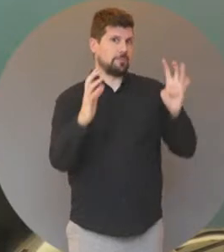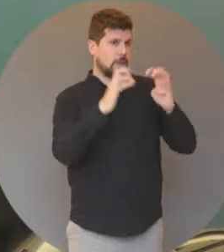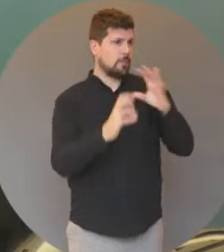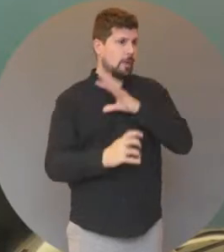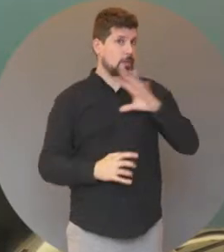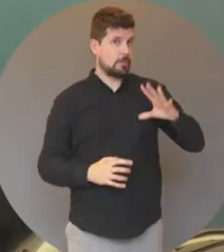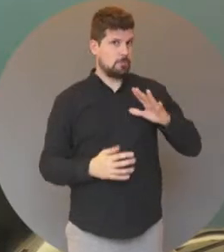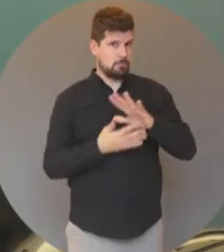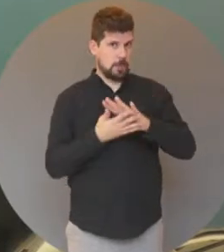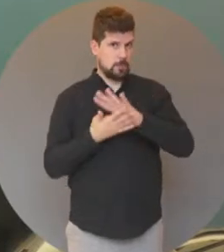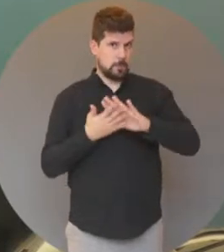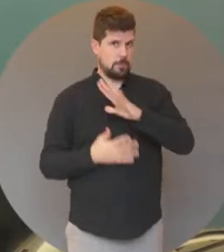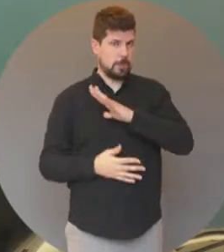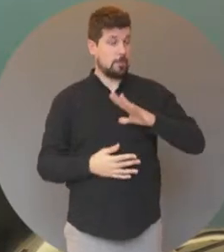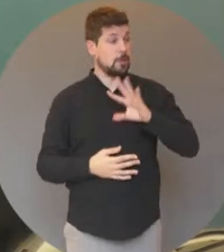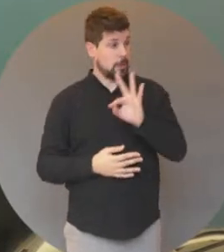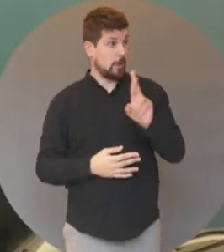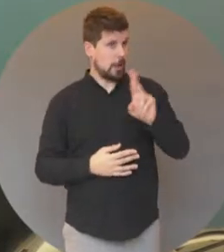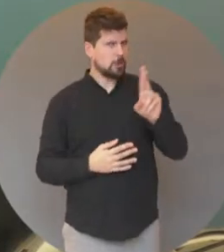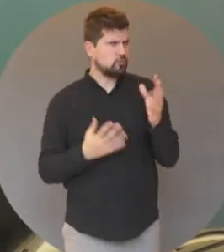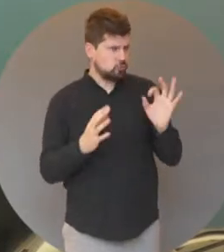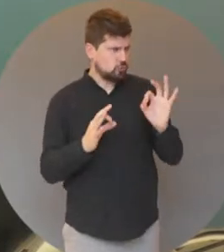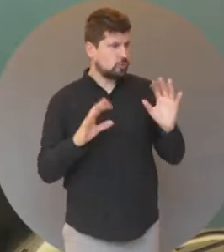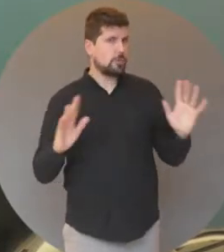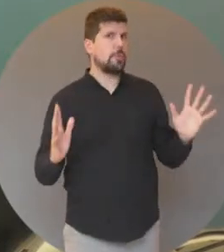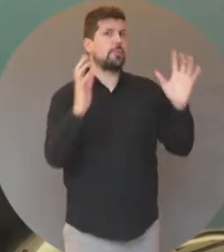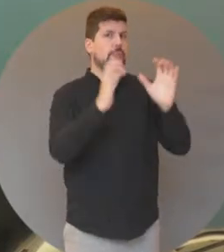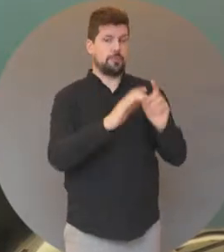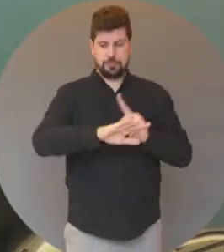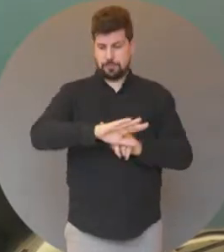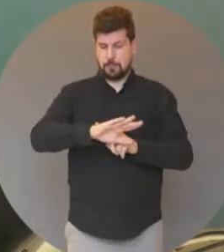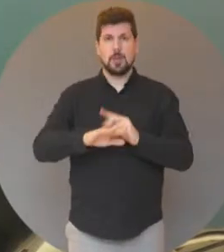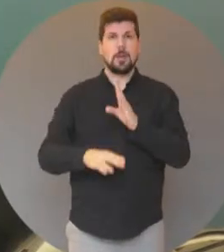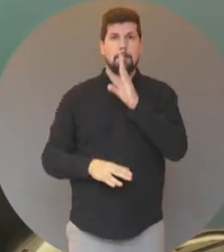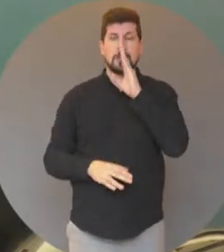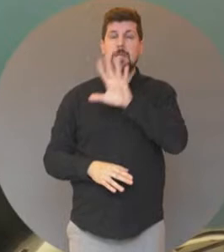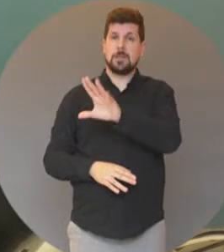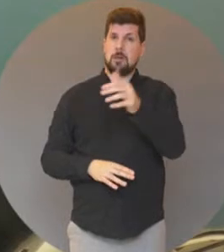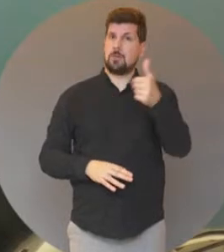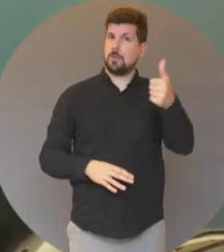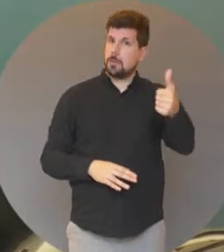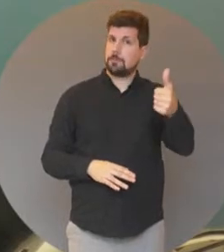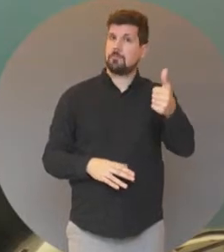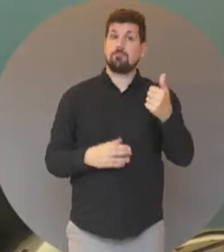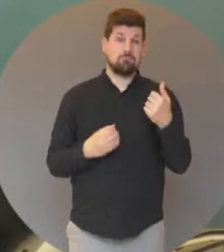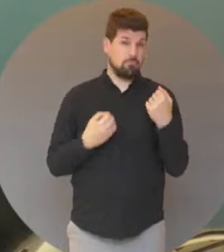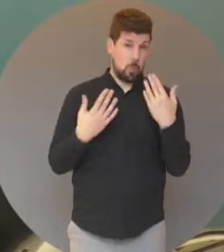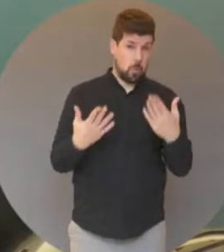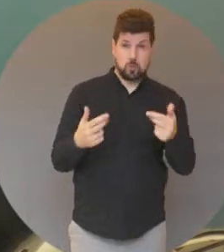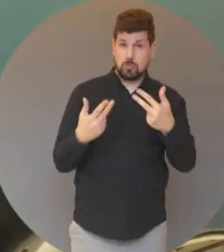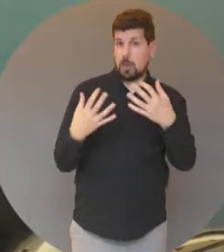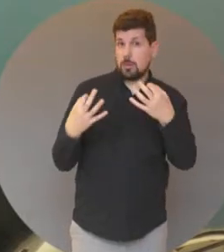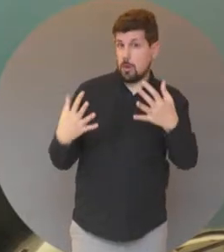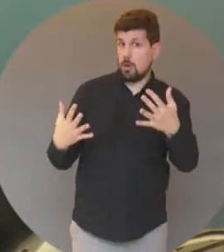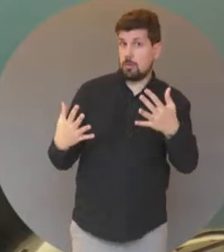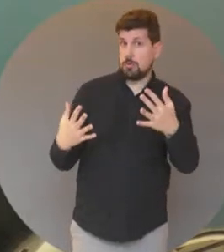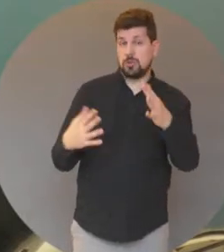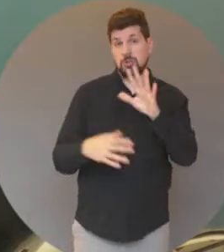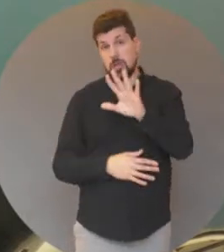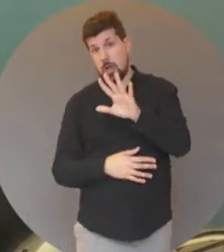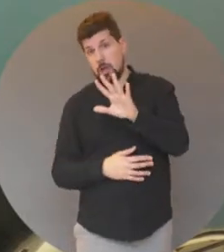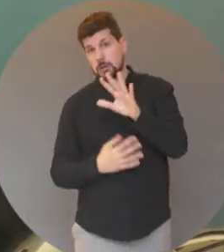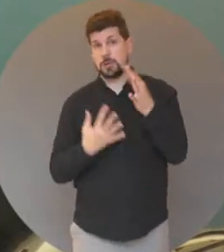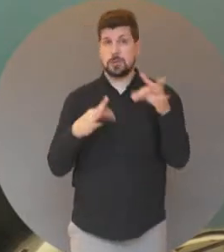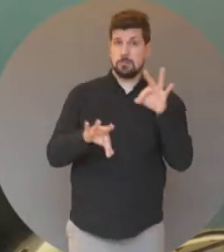réunissez votre votre commission il est 12h51 on donne quoi 5 10 minutes